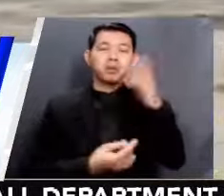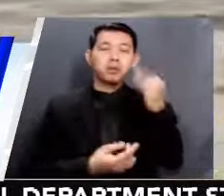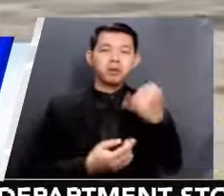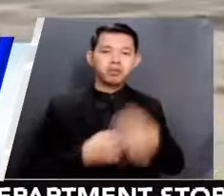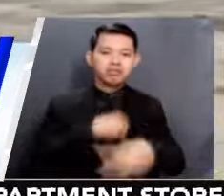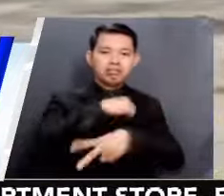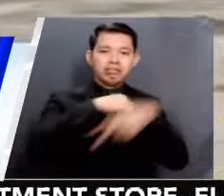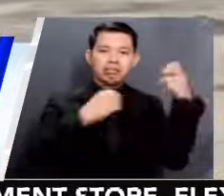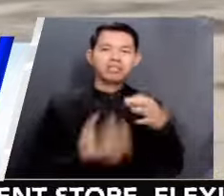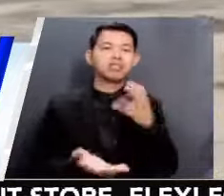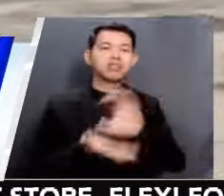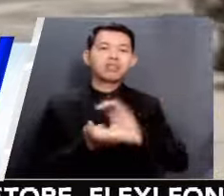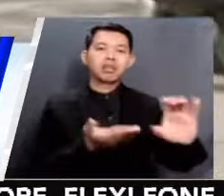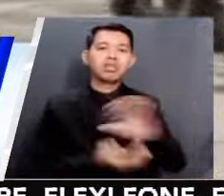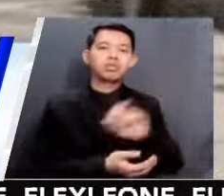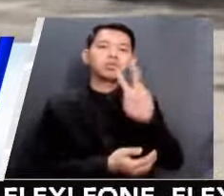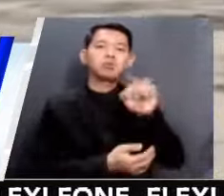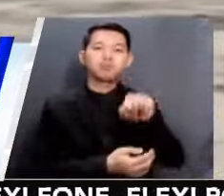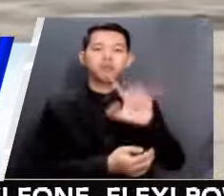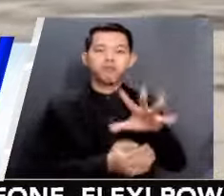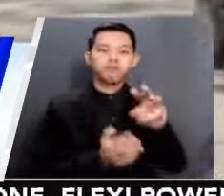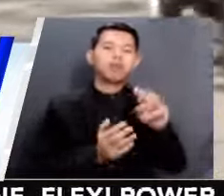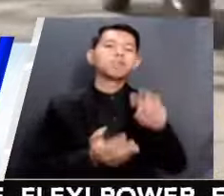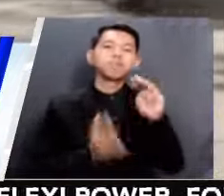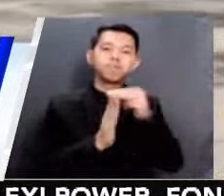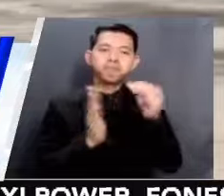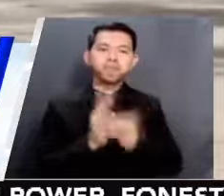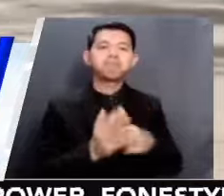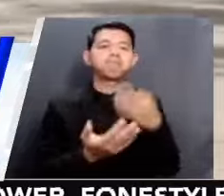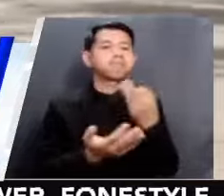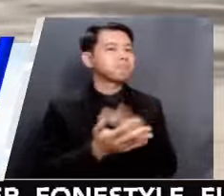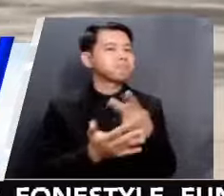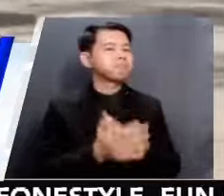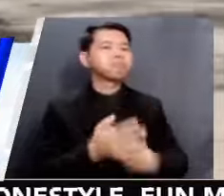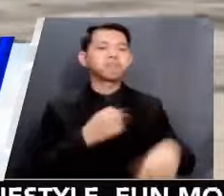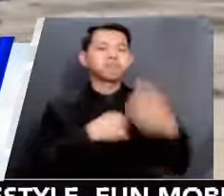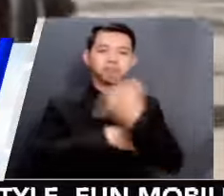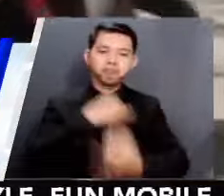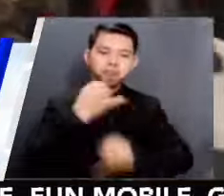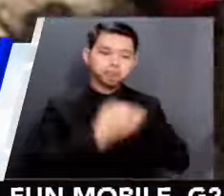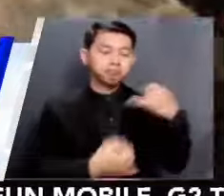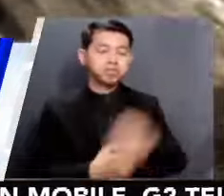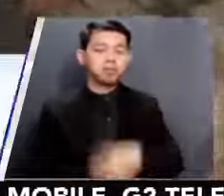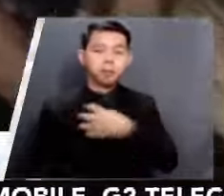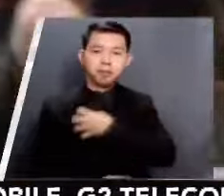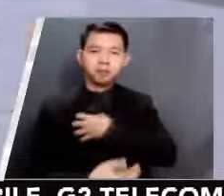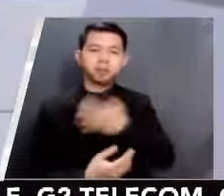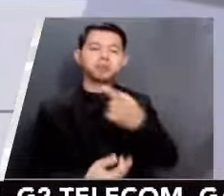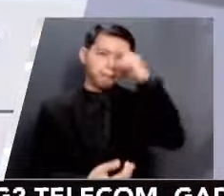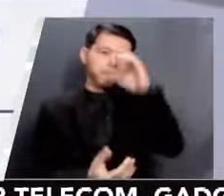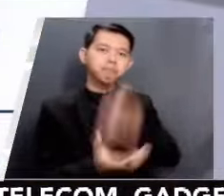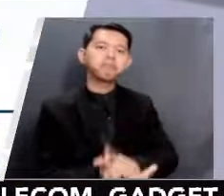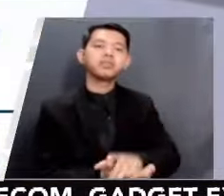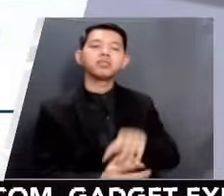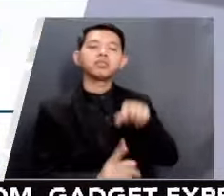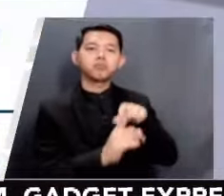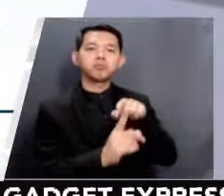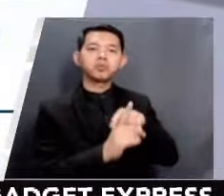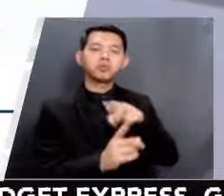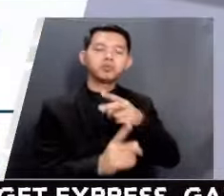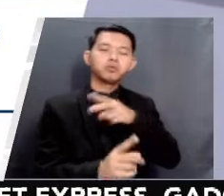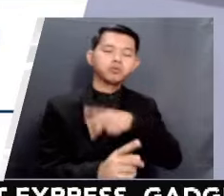million pesos na halaga ng alasang tinangay ng mga sospek. Naniniwala ang pulis siya na natiktikan ng grupo ang galaw ng biktima. Amuna nga mga